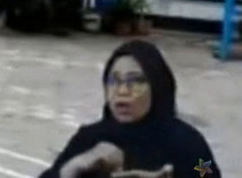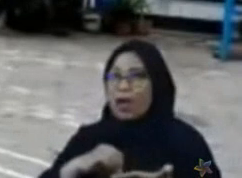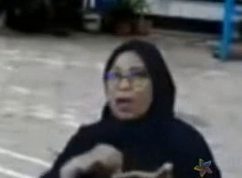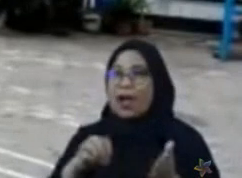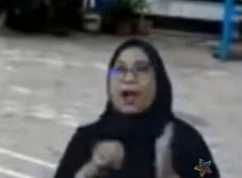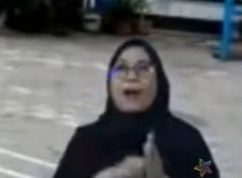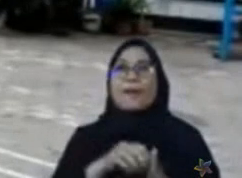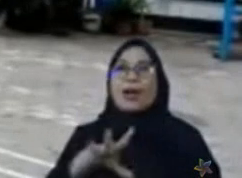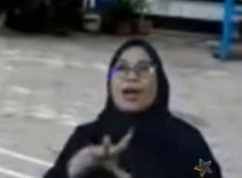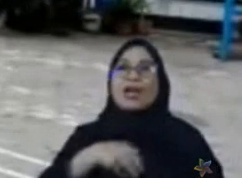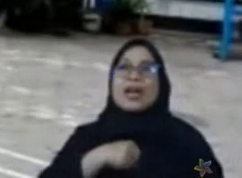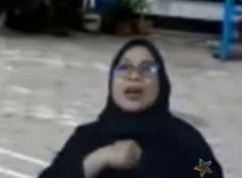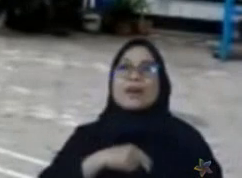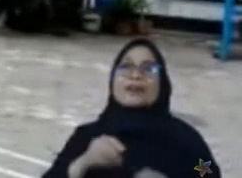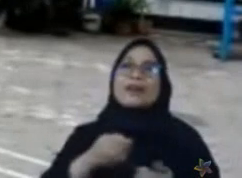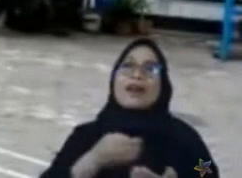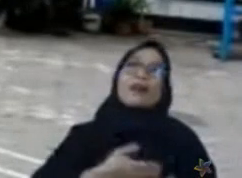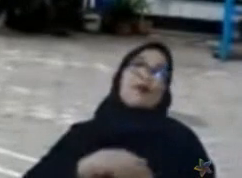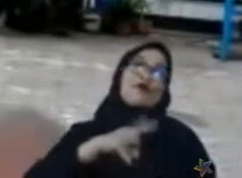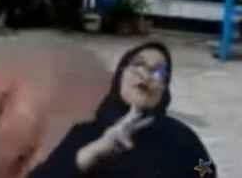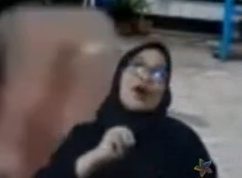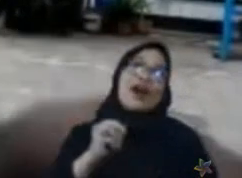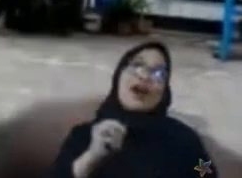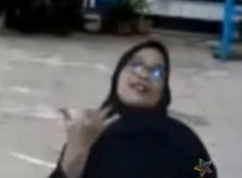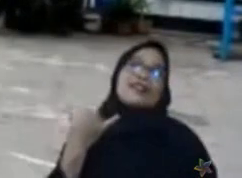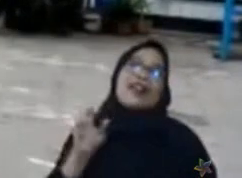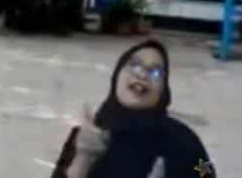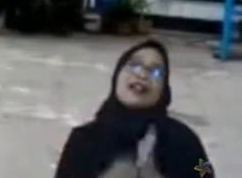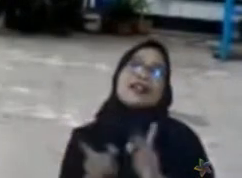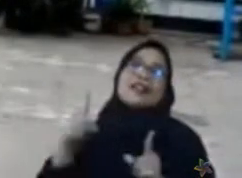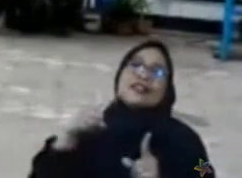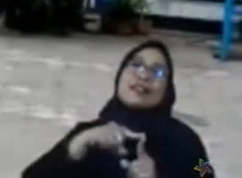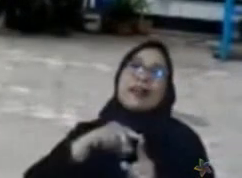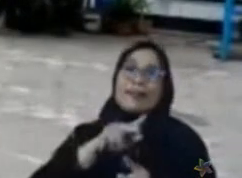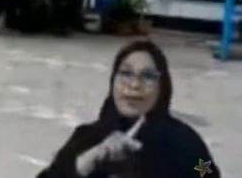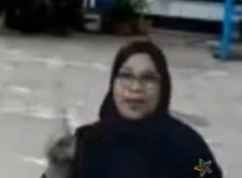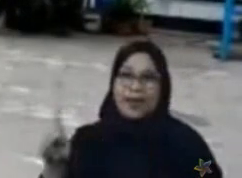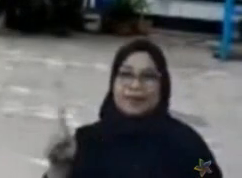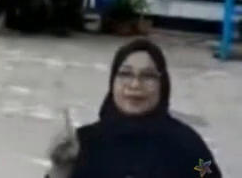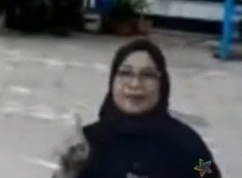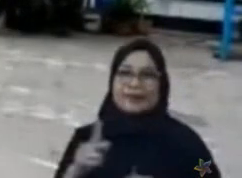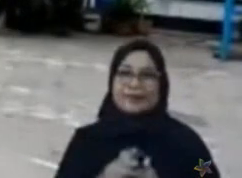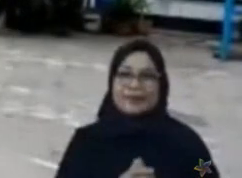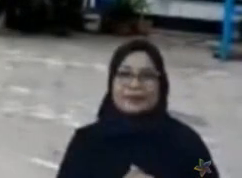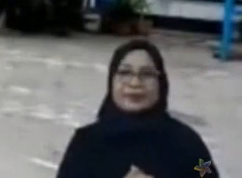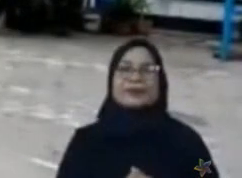manfaat dari apa yang saya sampaikan. Baik.